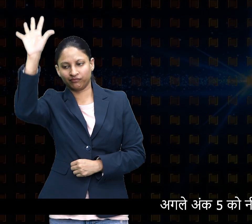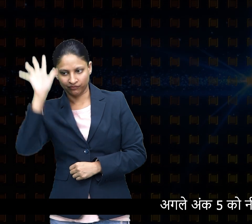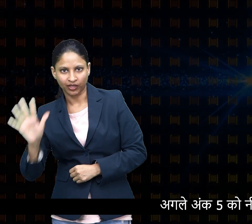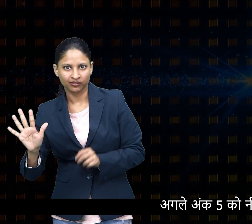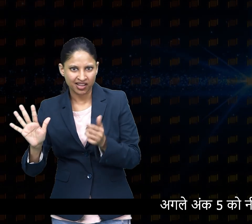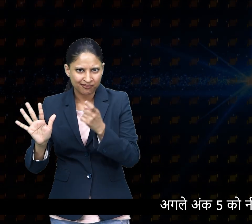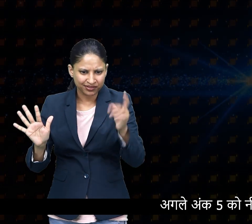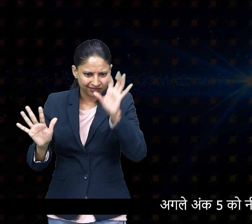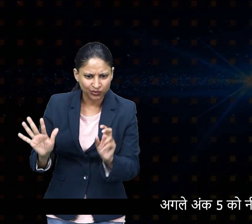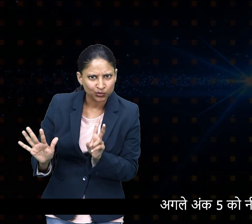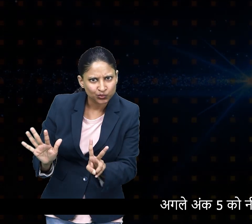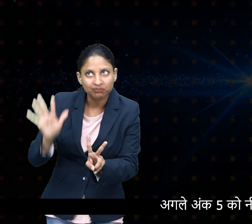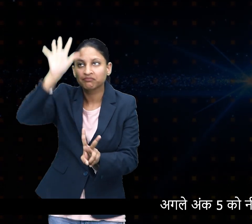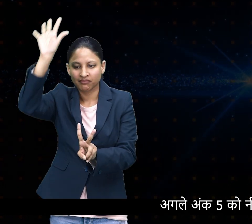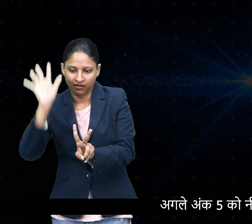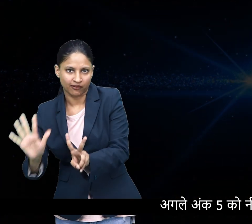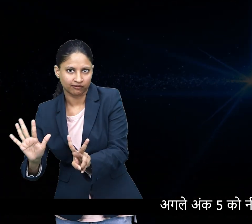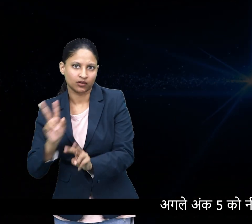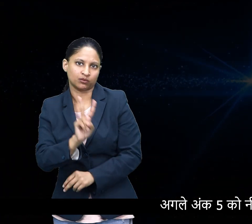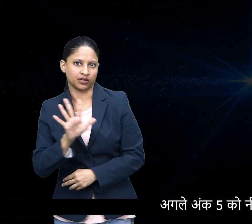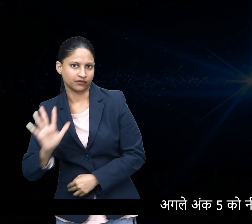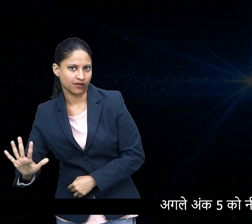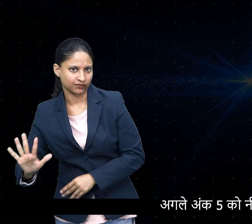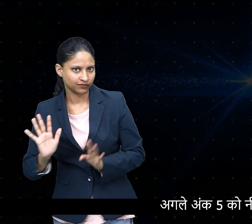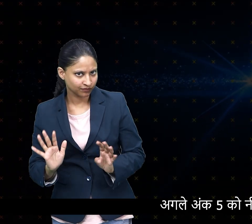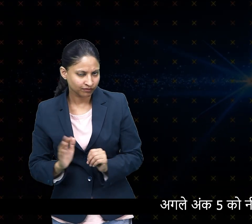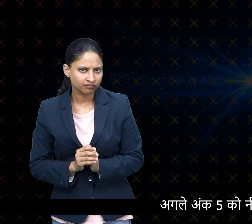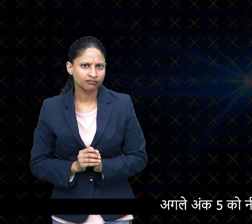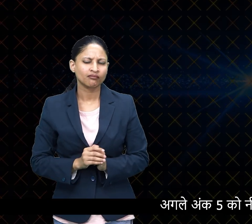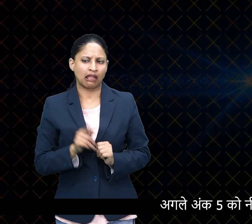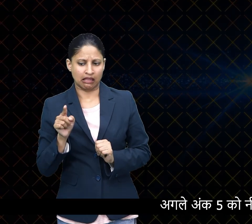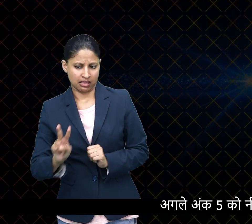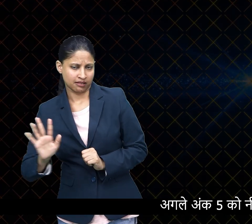अगले अंक को 5 को नीचे लाए। अब 25।